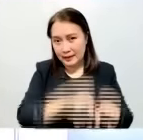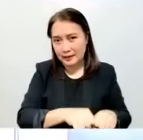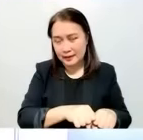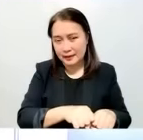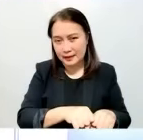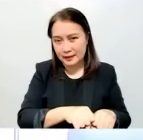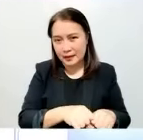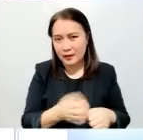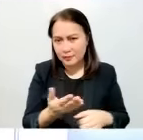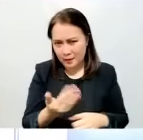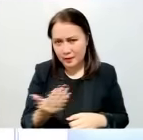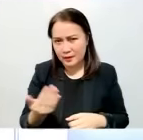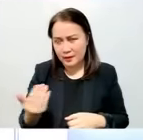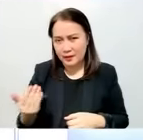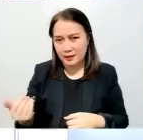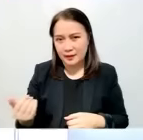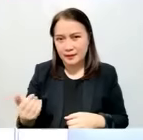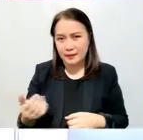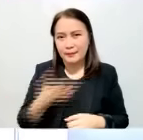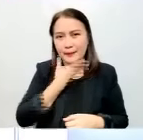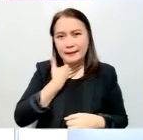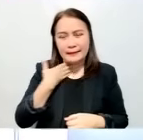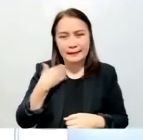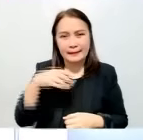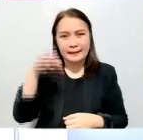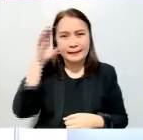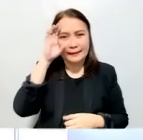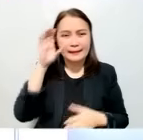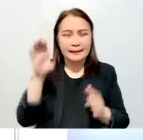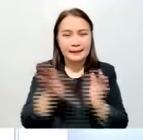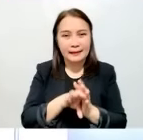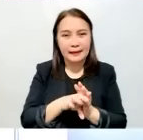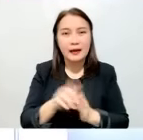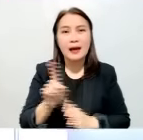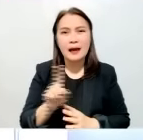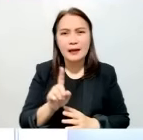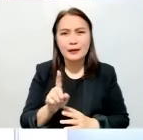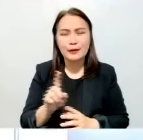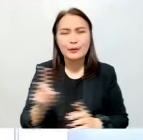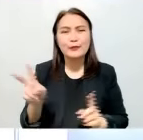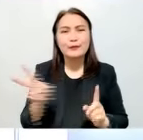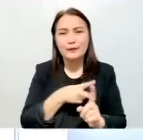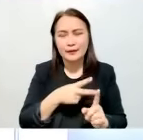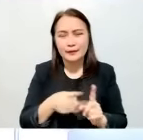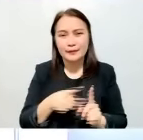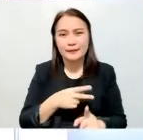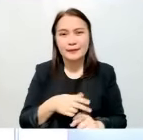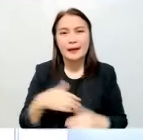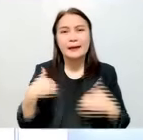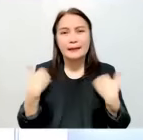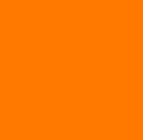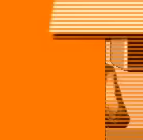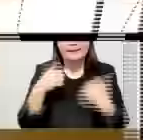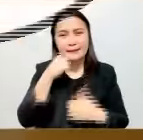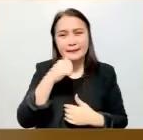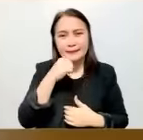larawan online. Ang kanilang mga biktima, mga dalagita. Nasa frontline ng balitang yan, si Dave Abuel.